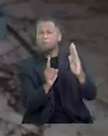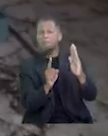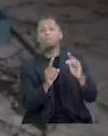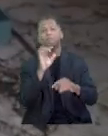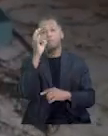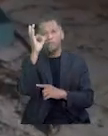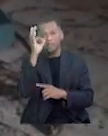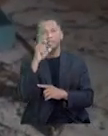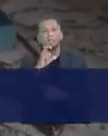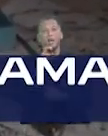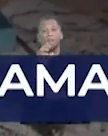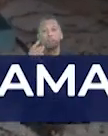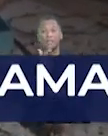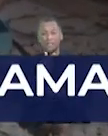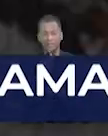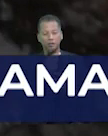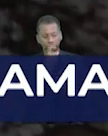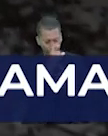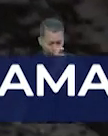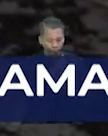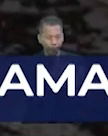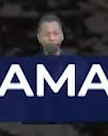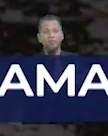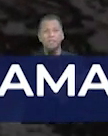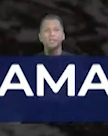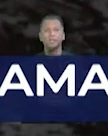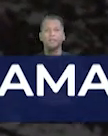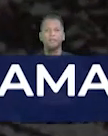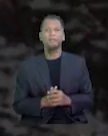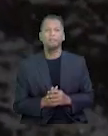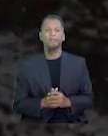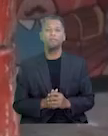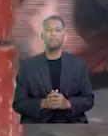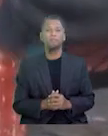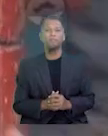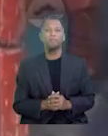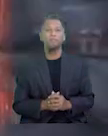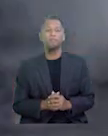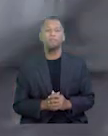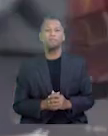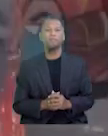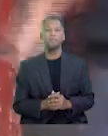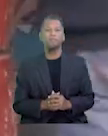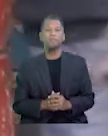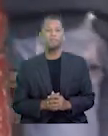Putih. Dari Jakarta, Sofyan Firdaus melaporkan.